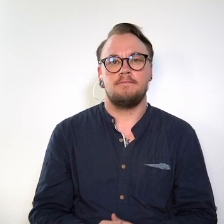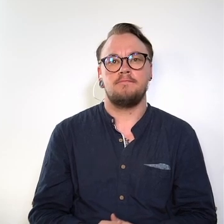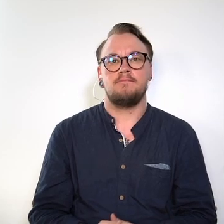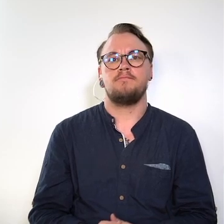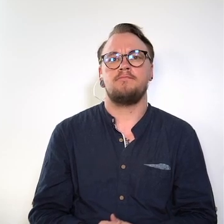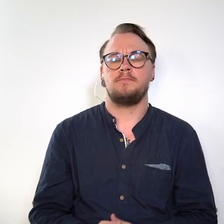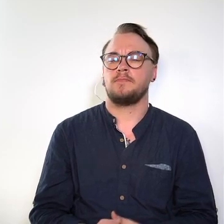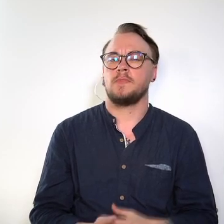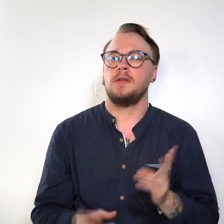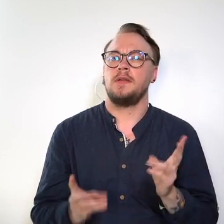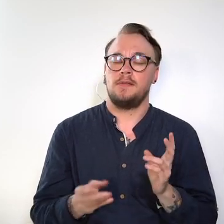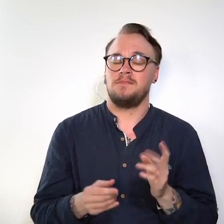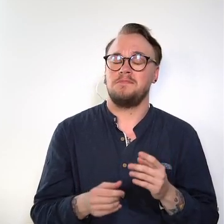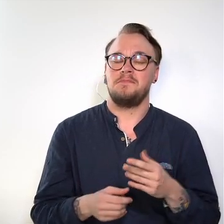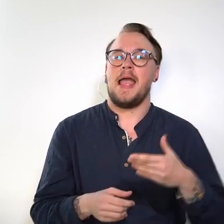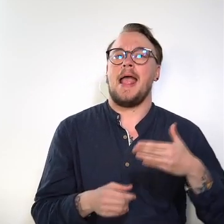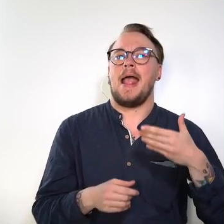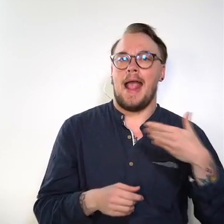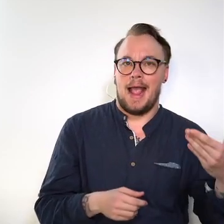tuollaisia äärifanaatikkoja vastaan.